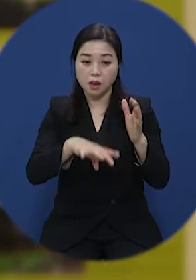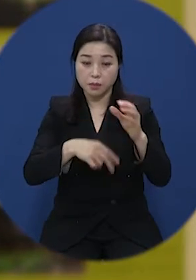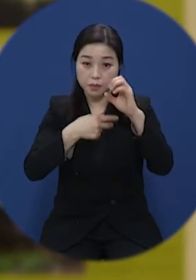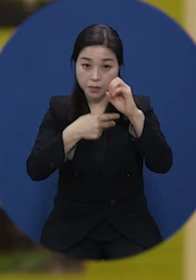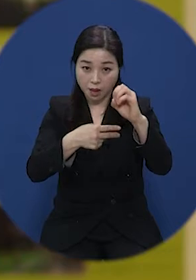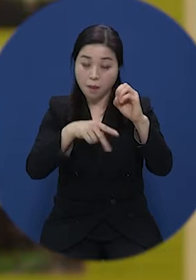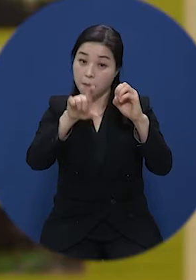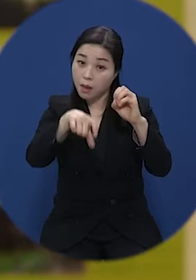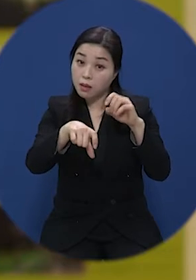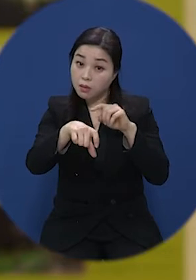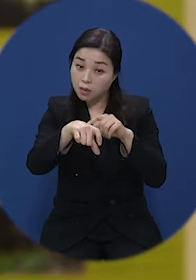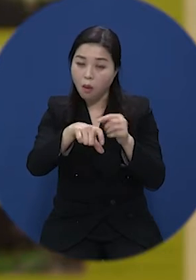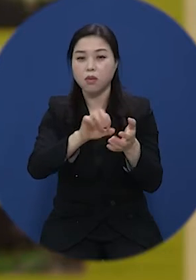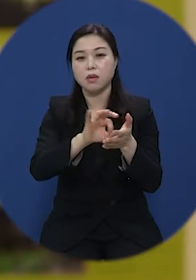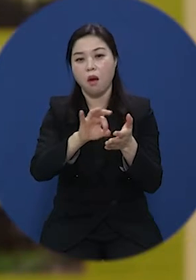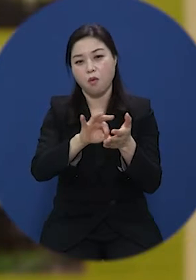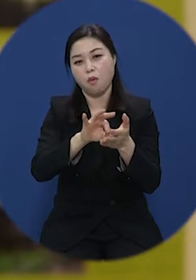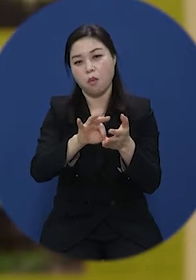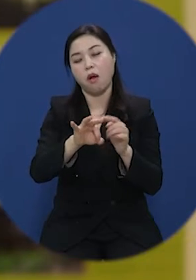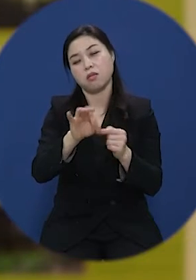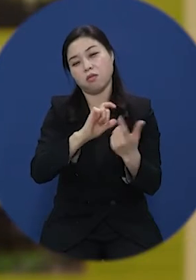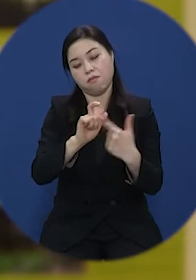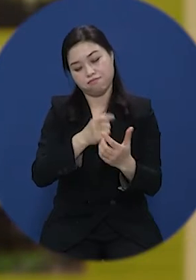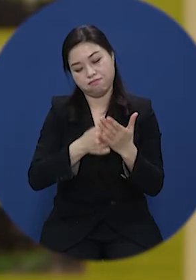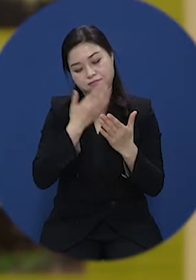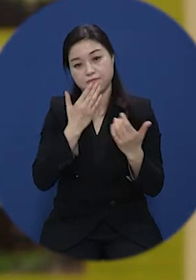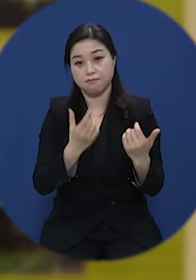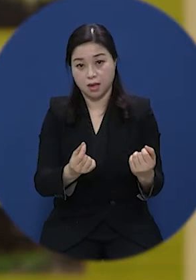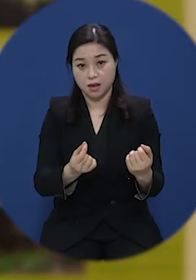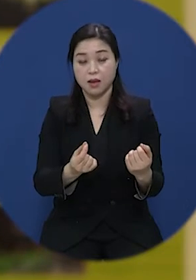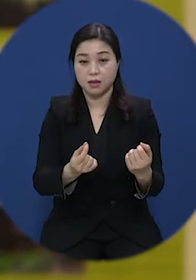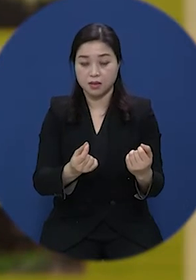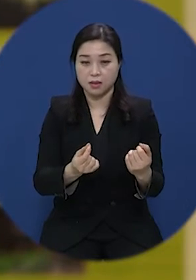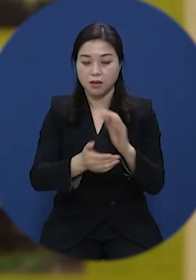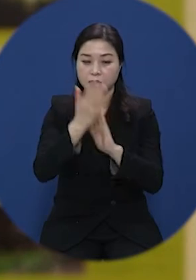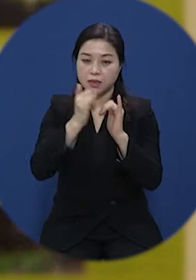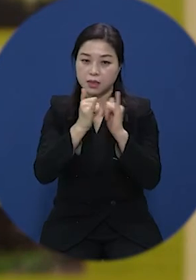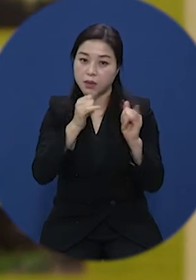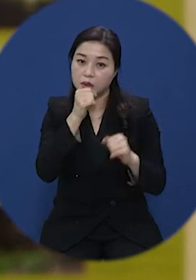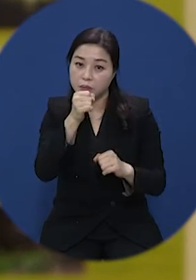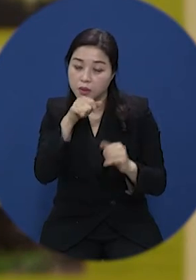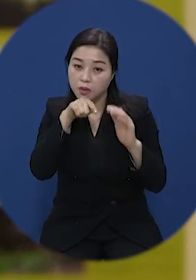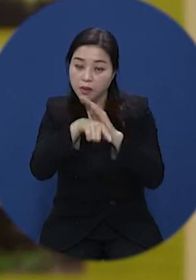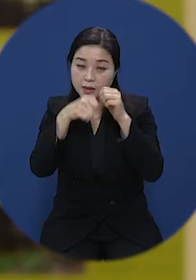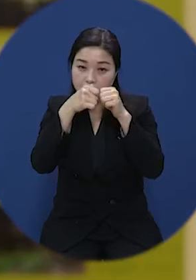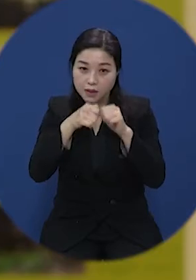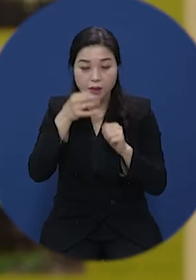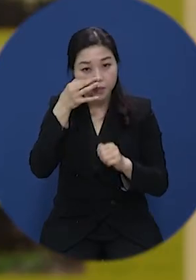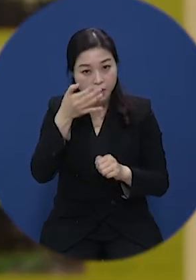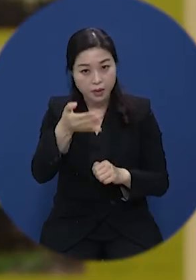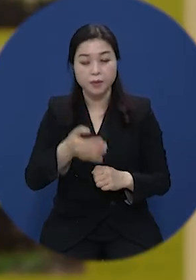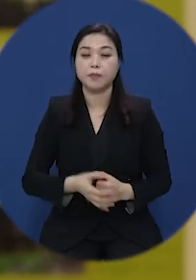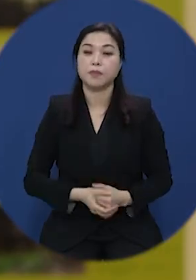더욱 경제적으로 이용할 수 있다고 하는데요. 시민 리포터가 찾아가서 자세한 내용 알아봤습니다. 함께 보시죠.